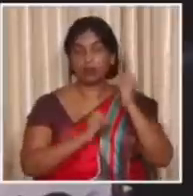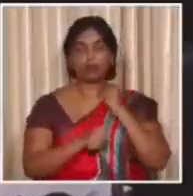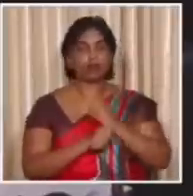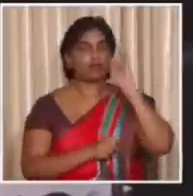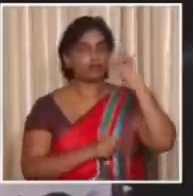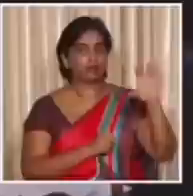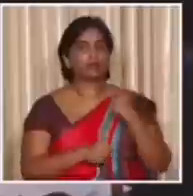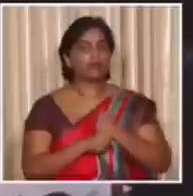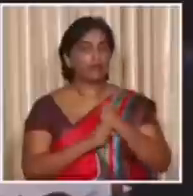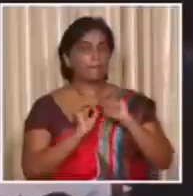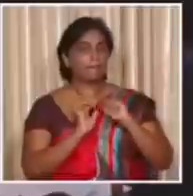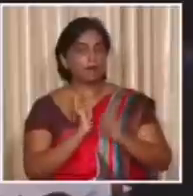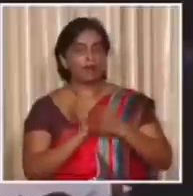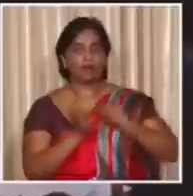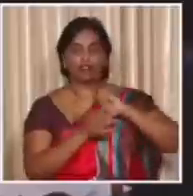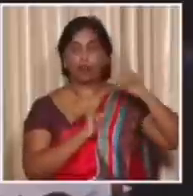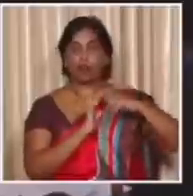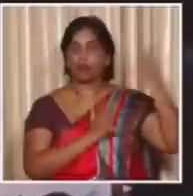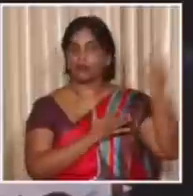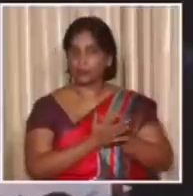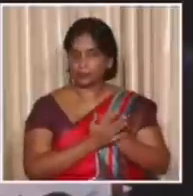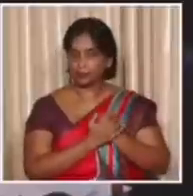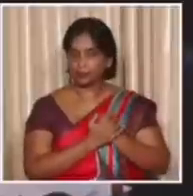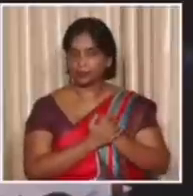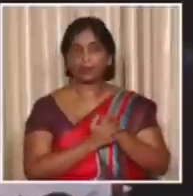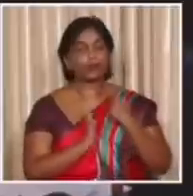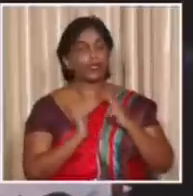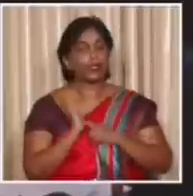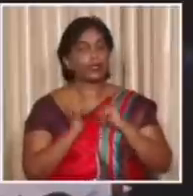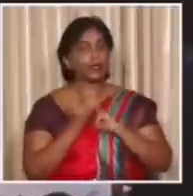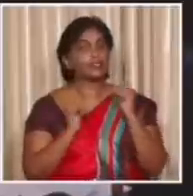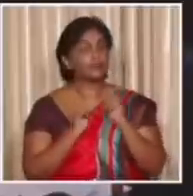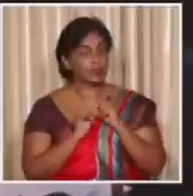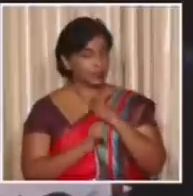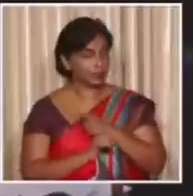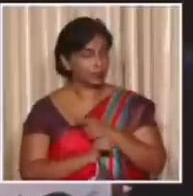තිබෙන්නේ භාණ්ඩාගාර බැඳුම් කර හෝ භාණ්ඩාගාර බිල්පත් වල ජාතික ඉතිරි කිරීම බැංකුව ගත්තොත්